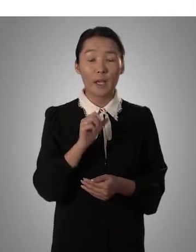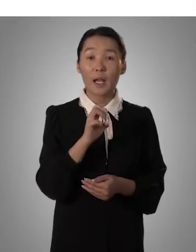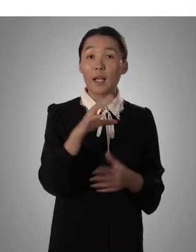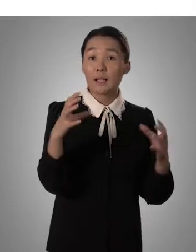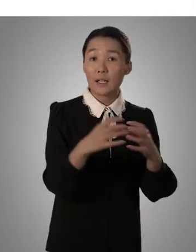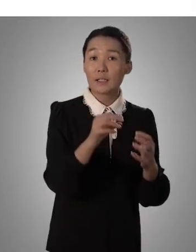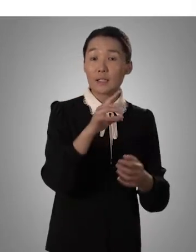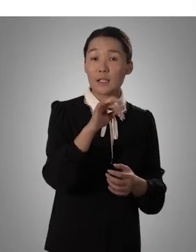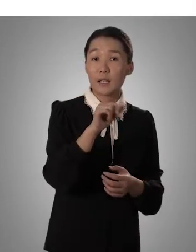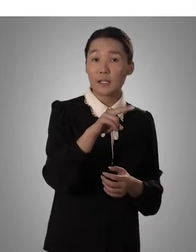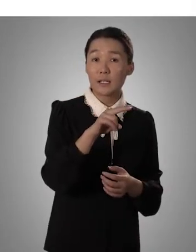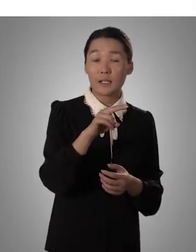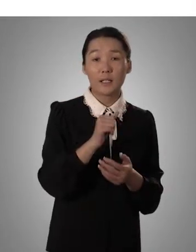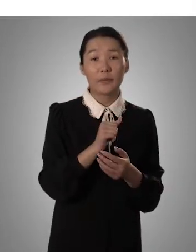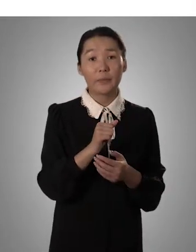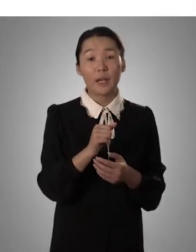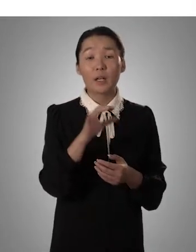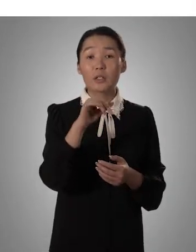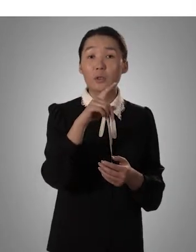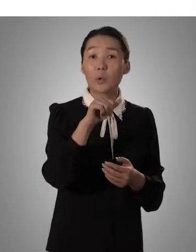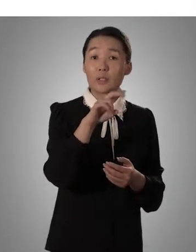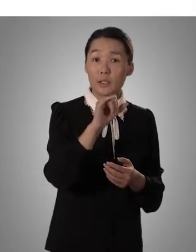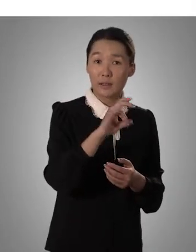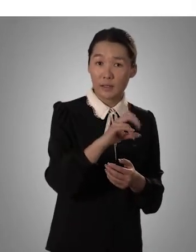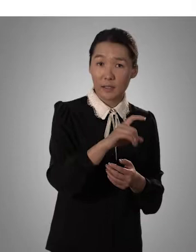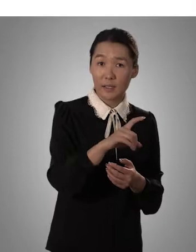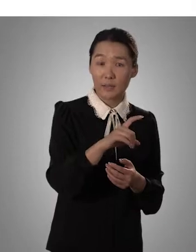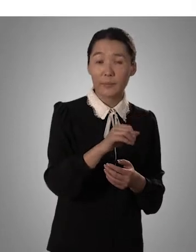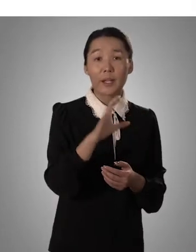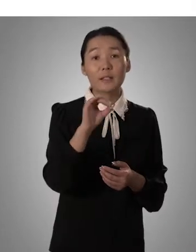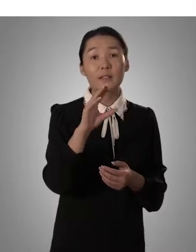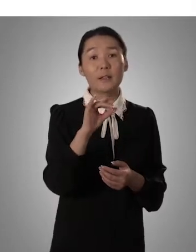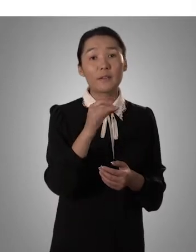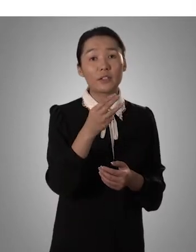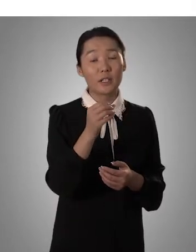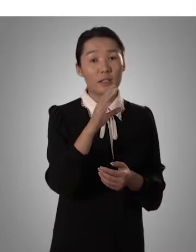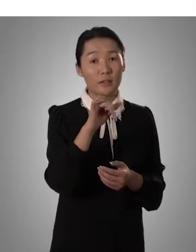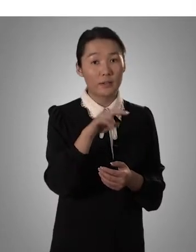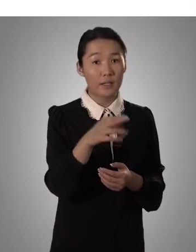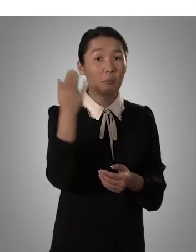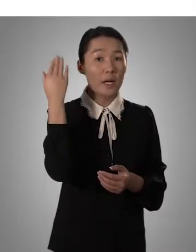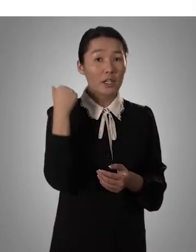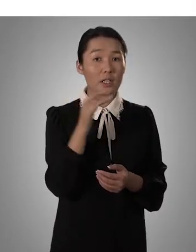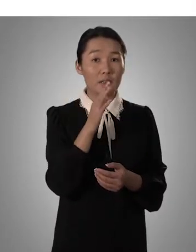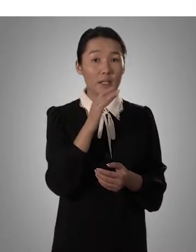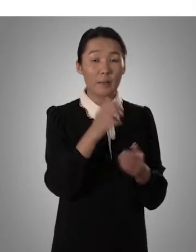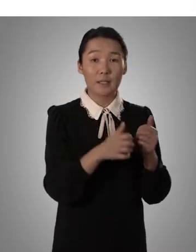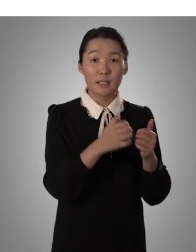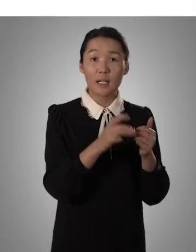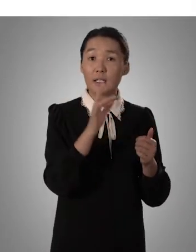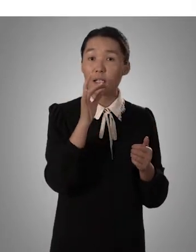созданных заполнены созданных совершенный вид прошедшее время средний род